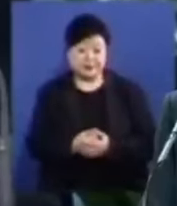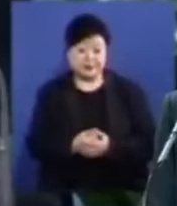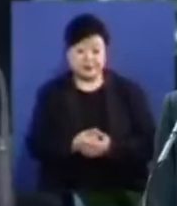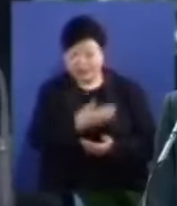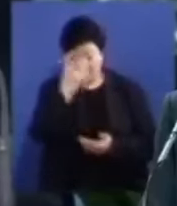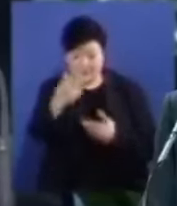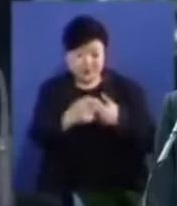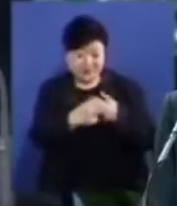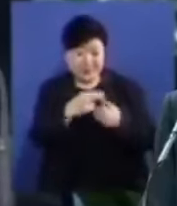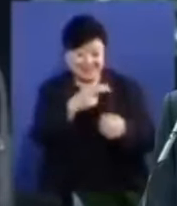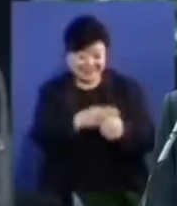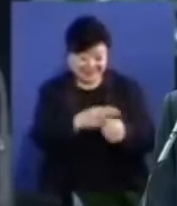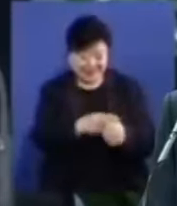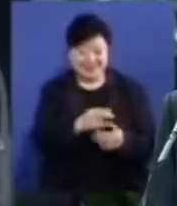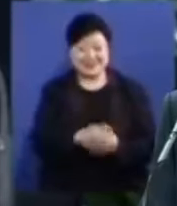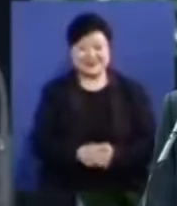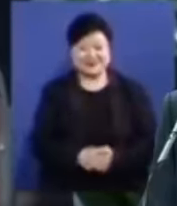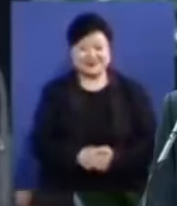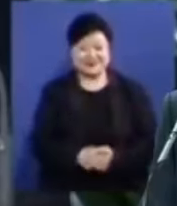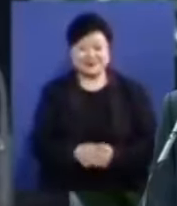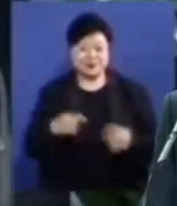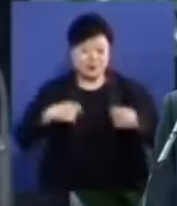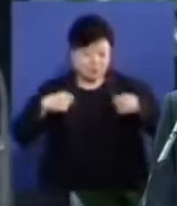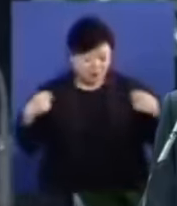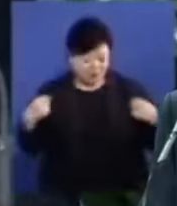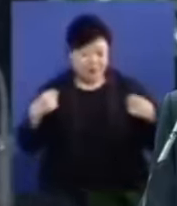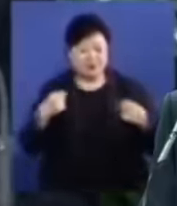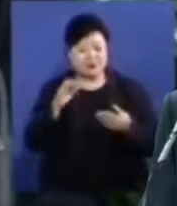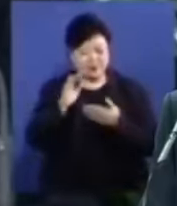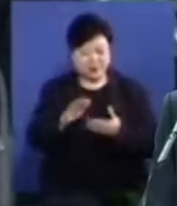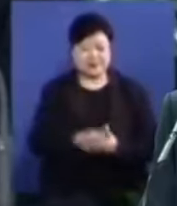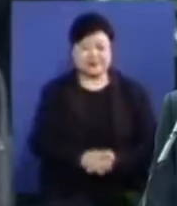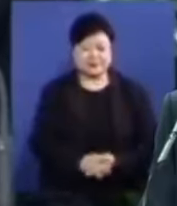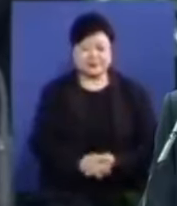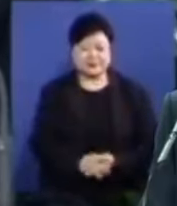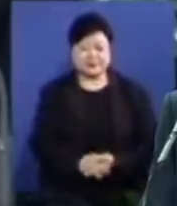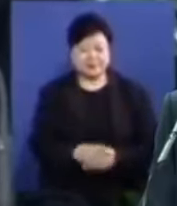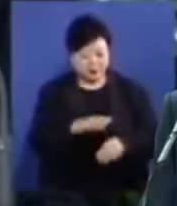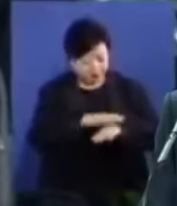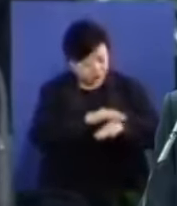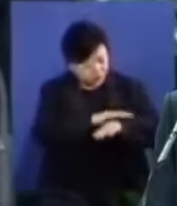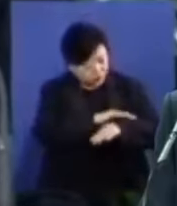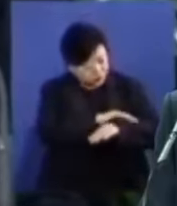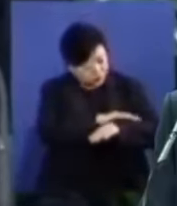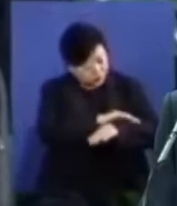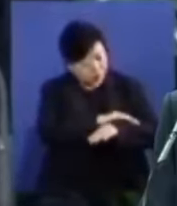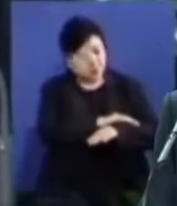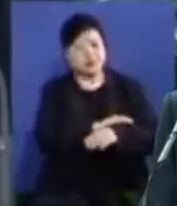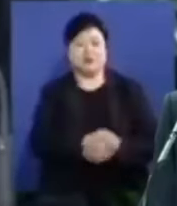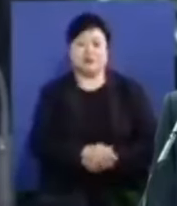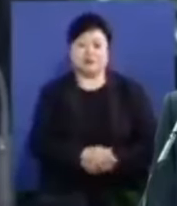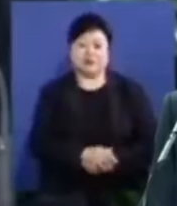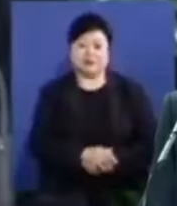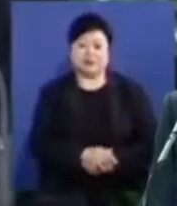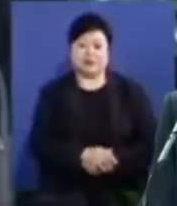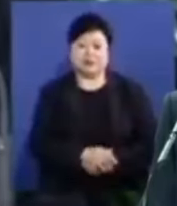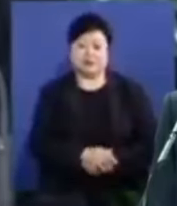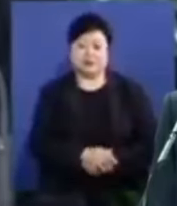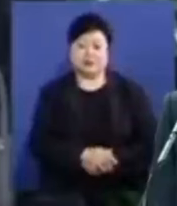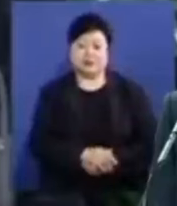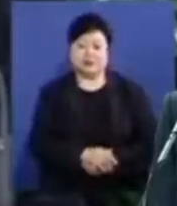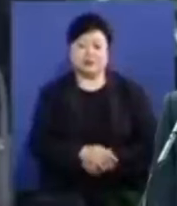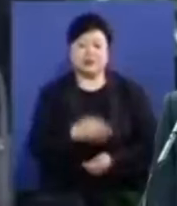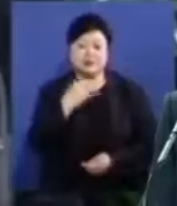젊은 의사들이 나를 벗겨놓고 난 다음 만져보고, 와,